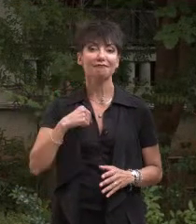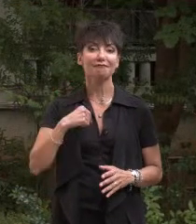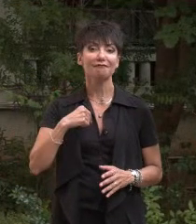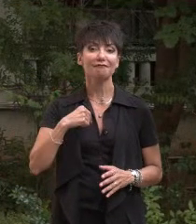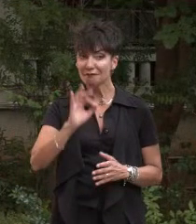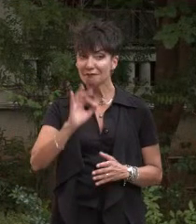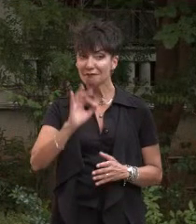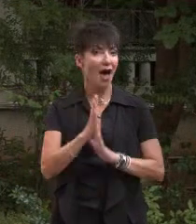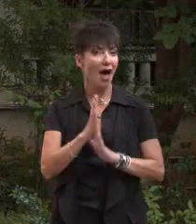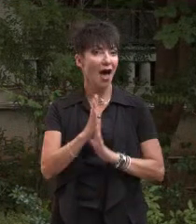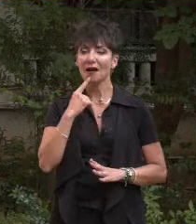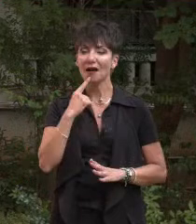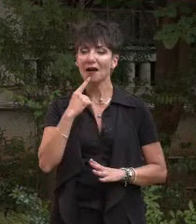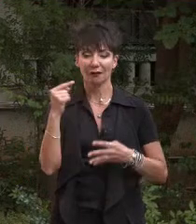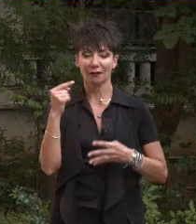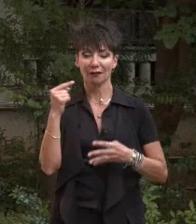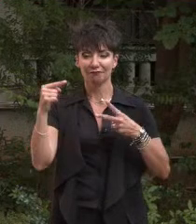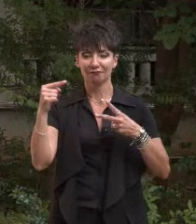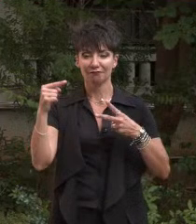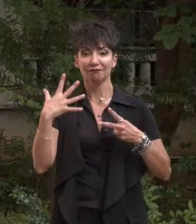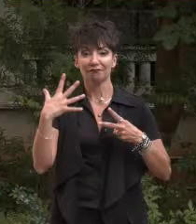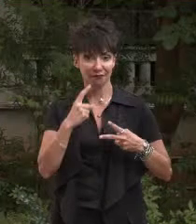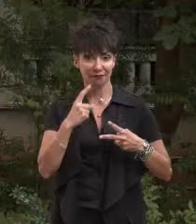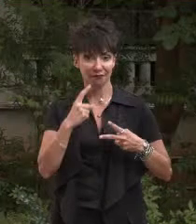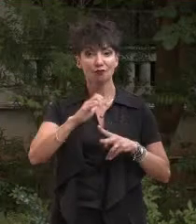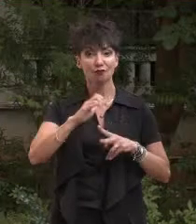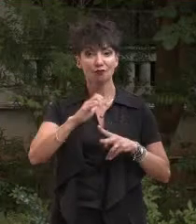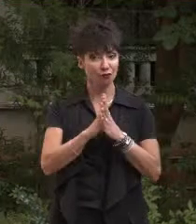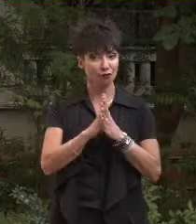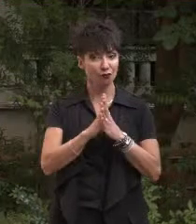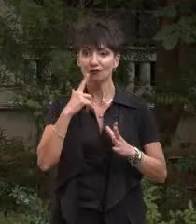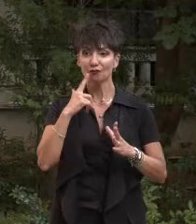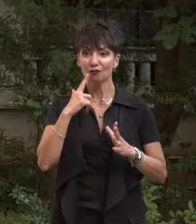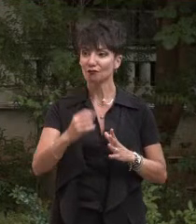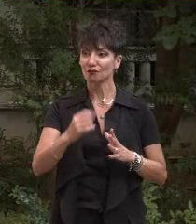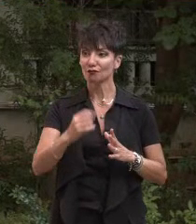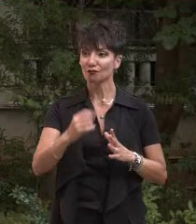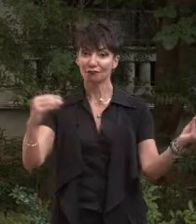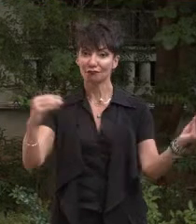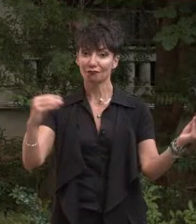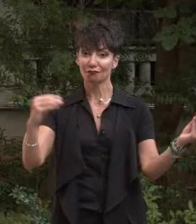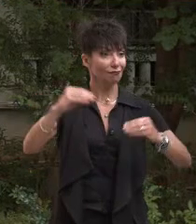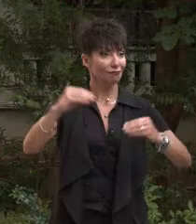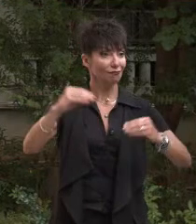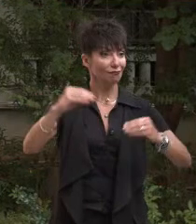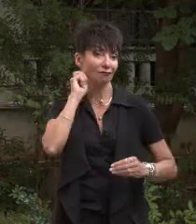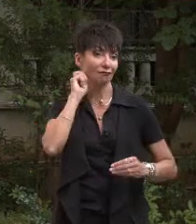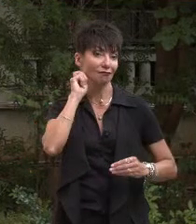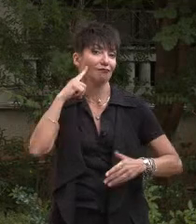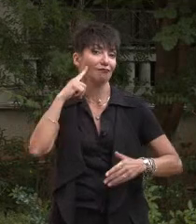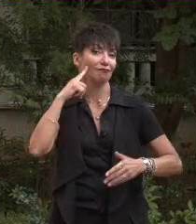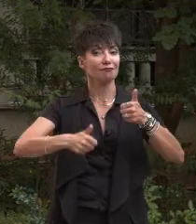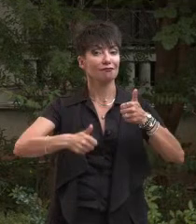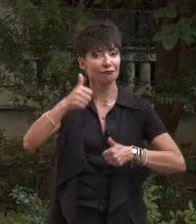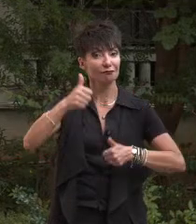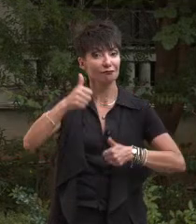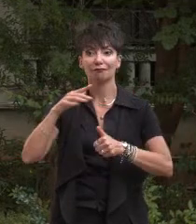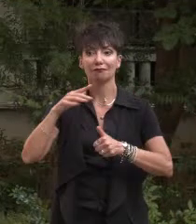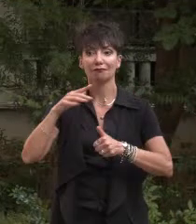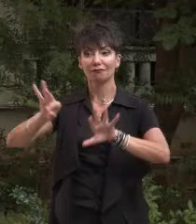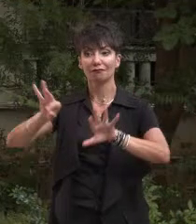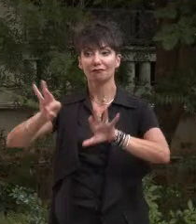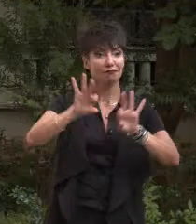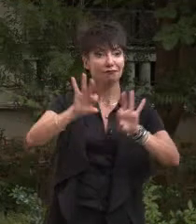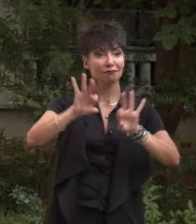30 students from schools all over Greece have been selected to this Panhellenic painting competition and have been chosen to